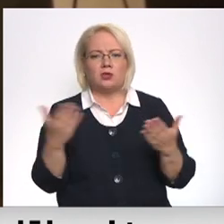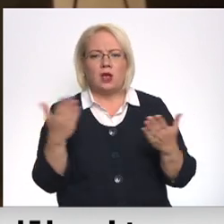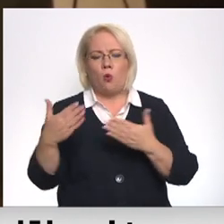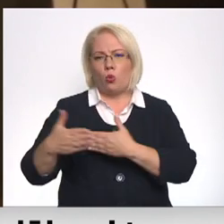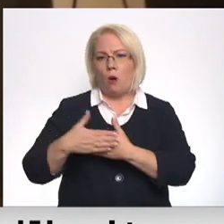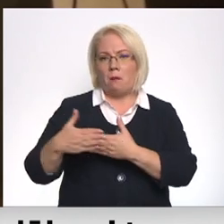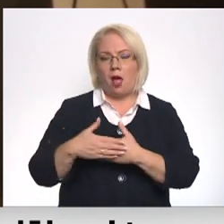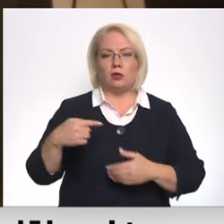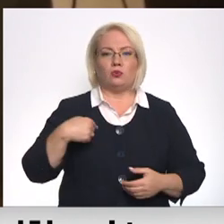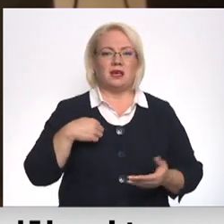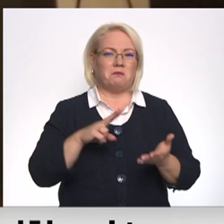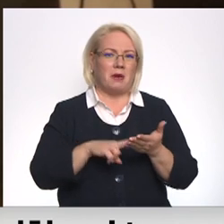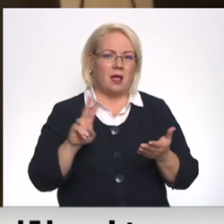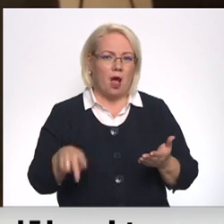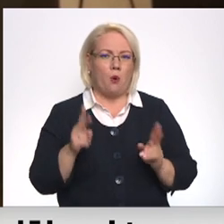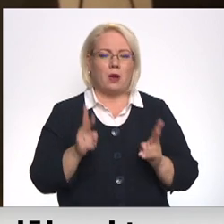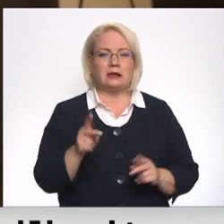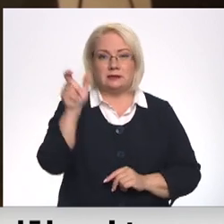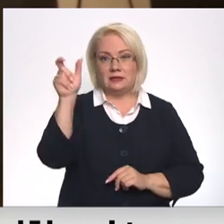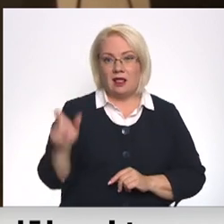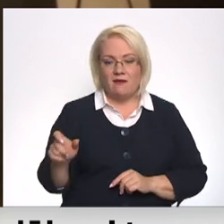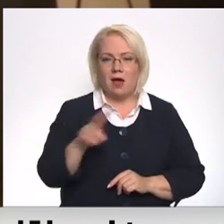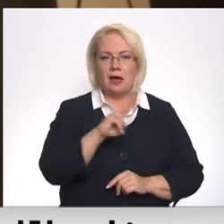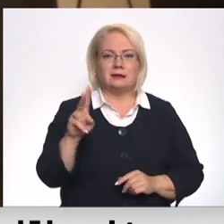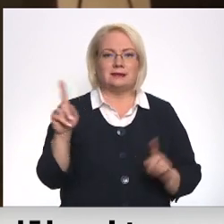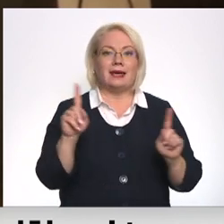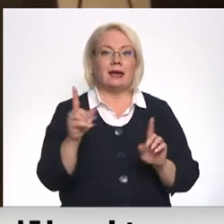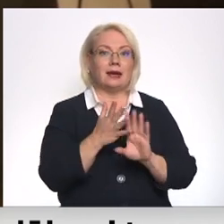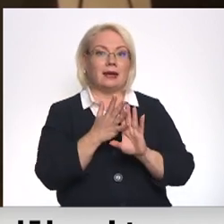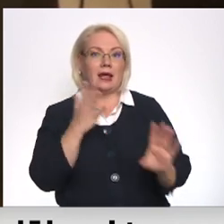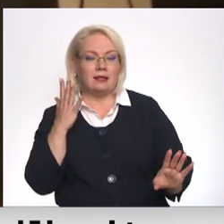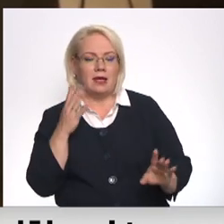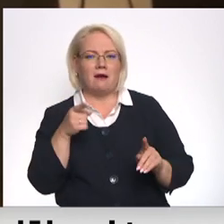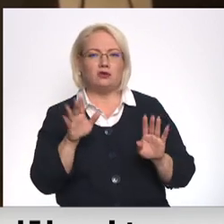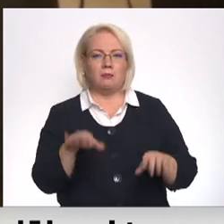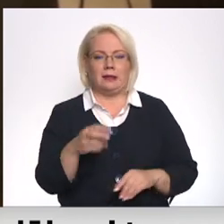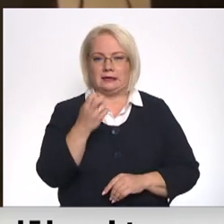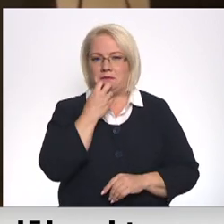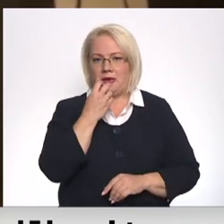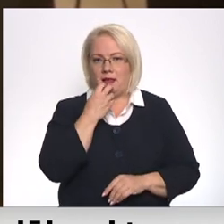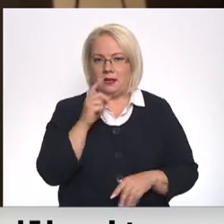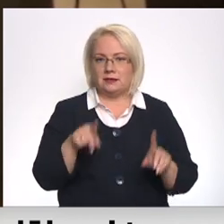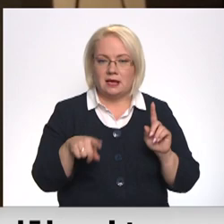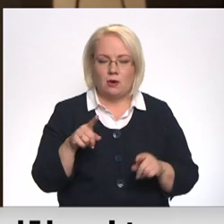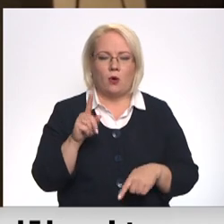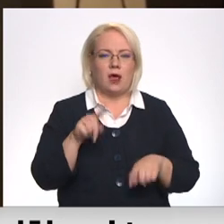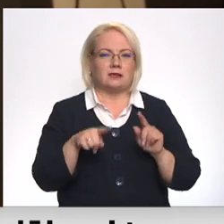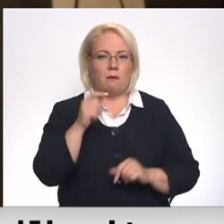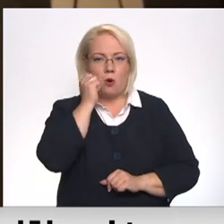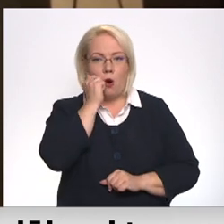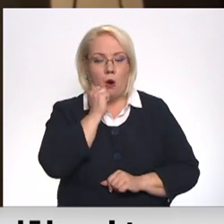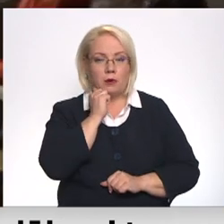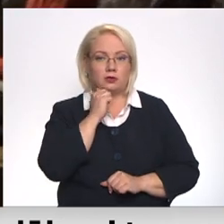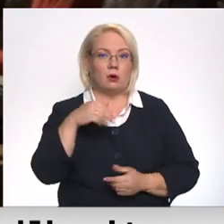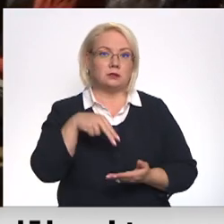tā pieļauju, ka cilvēks, kurš atrodas rindā, viņš kļūst kaut kādā mērā nedaudz smieklīgs un nedaudz komisks, jo viņš